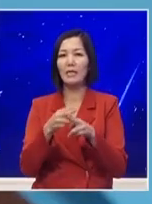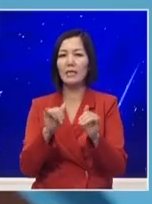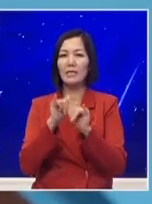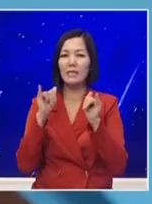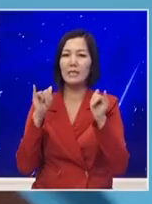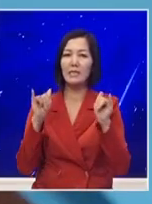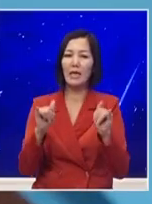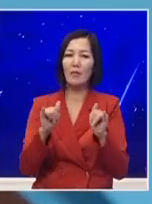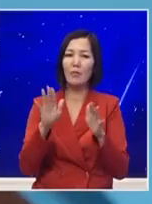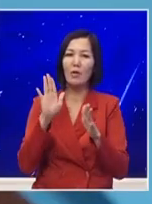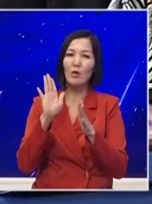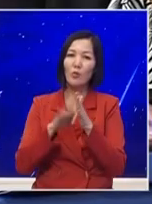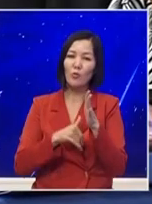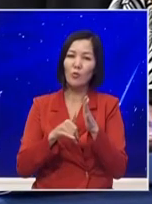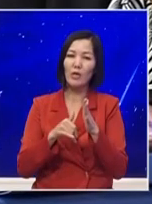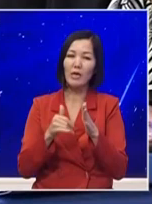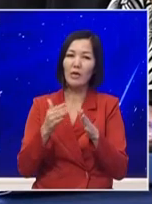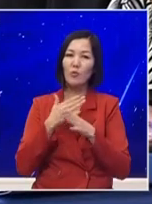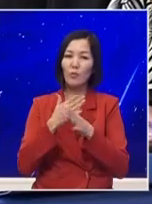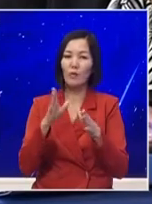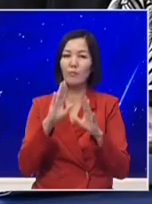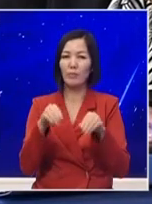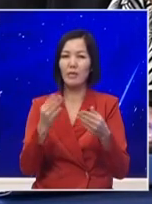кедергісіз дамуына жол ашу.